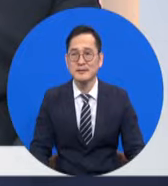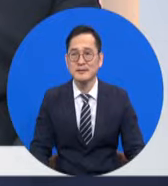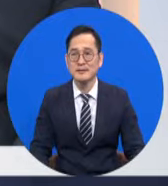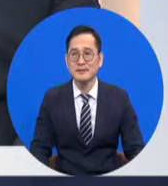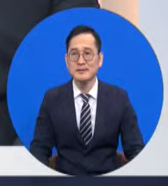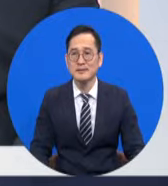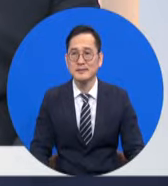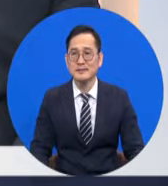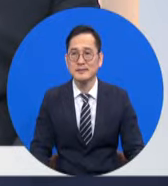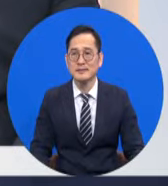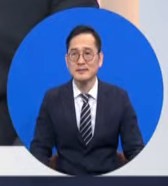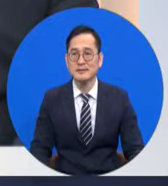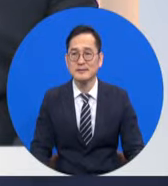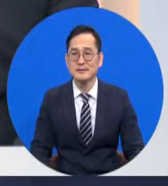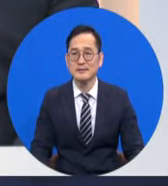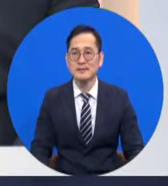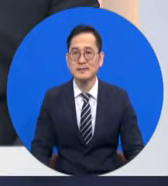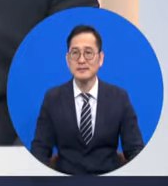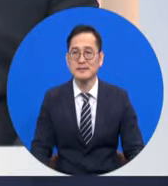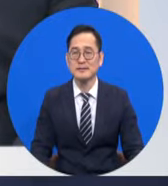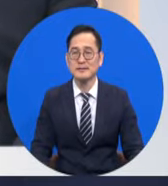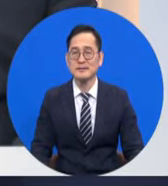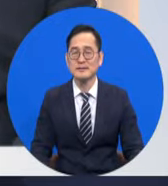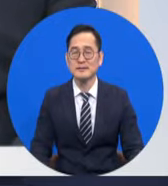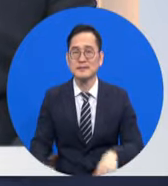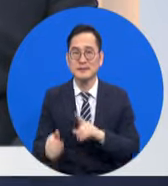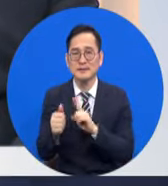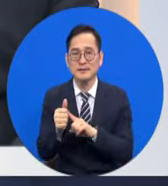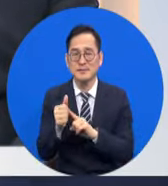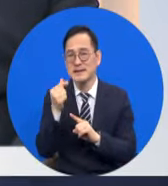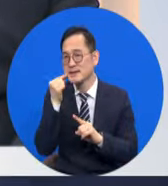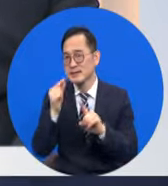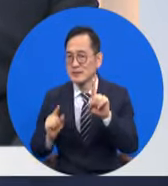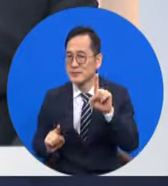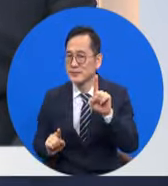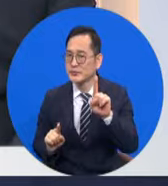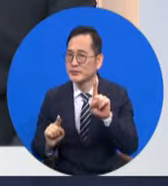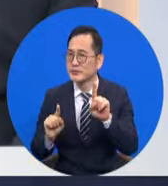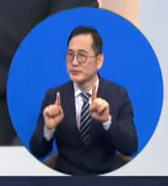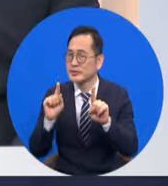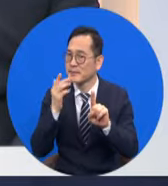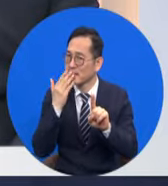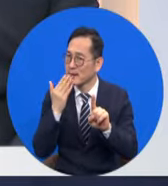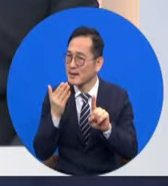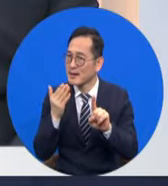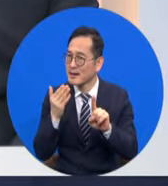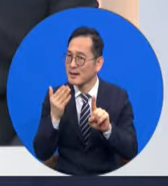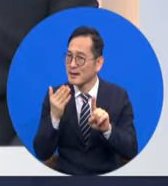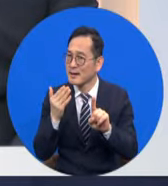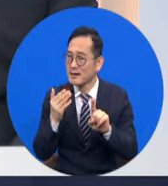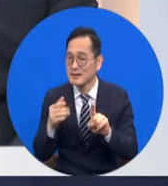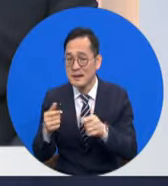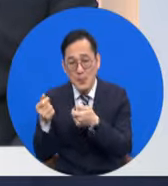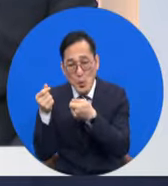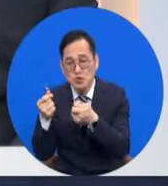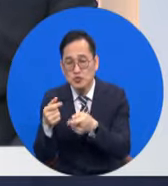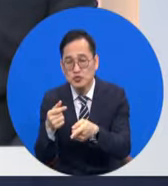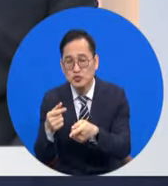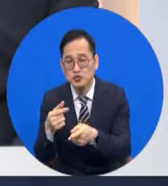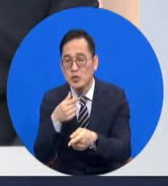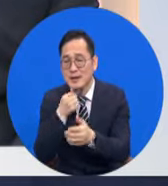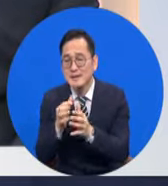어떤 정치적 그 경력이라든가 지명도를 가지고 그 지역에 있는 보수 지지층을 얼마나 끌어낼 수